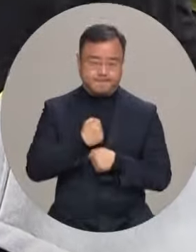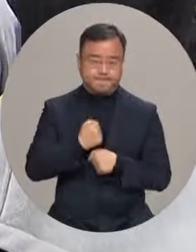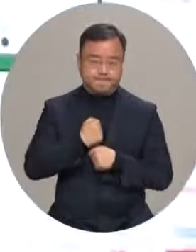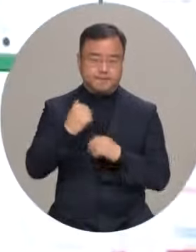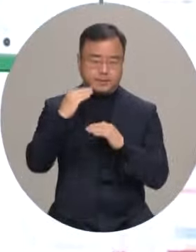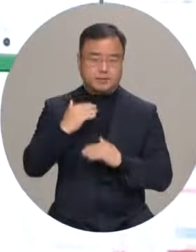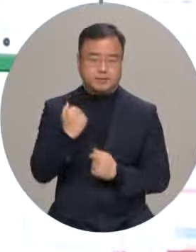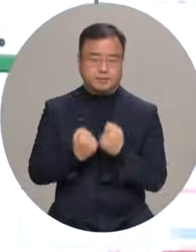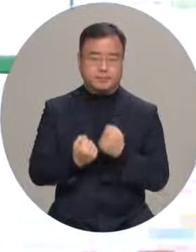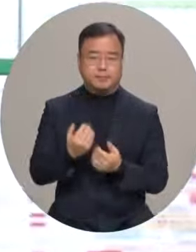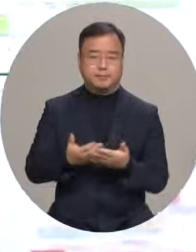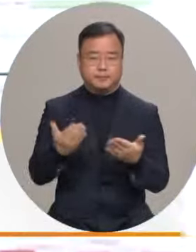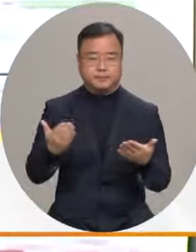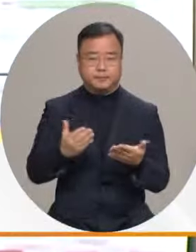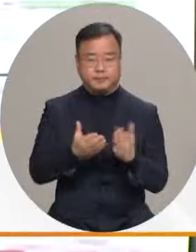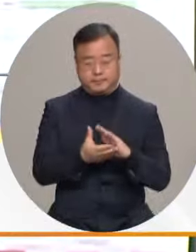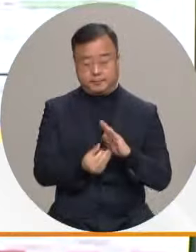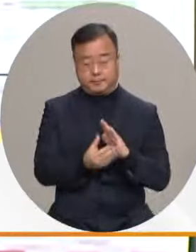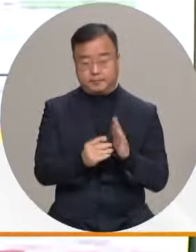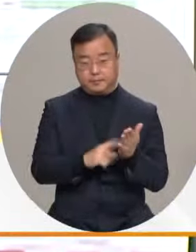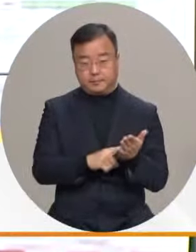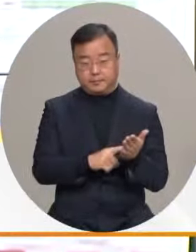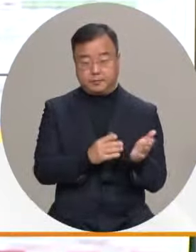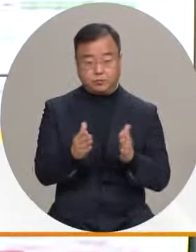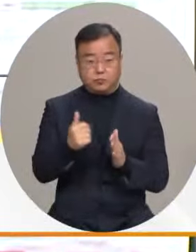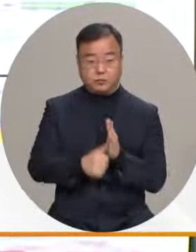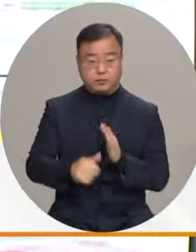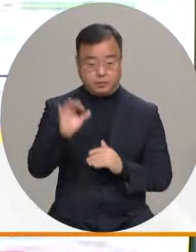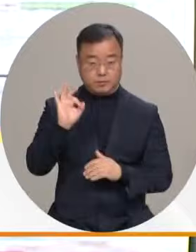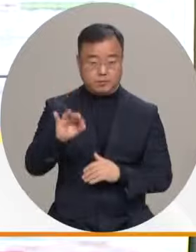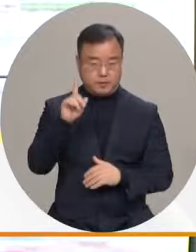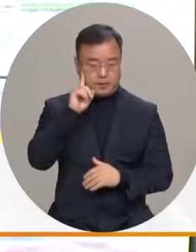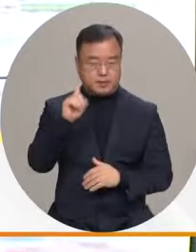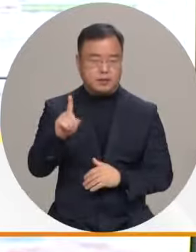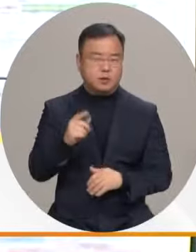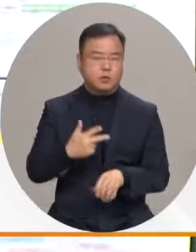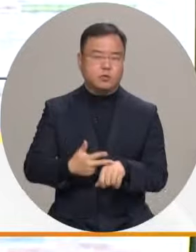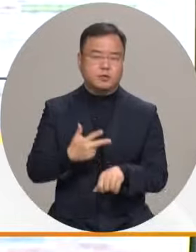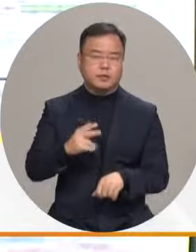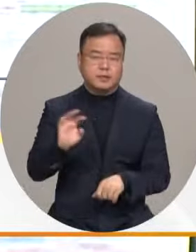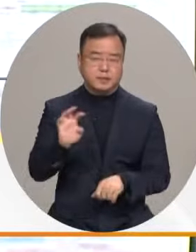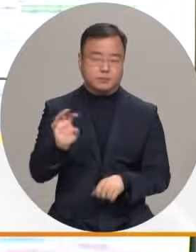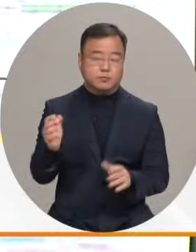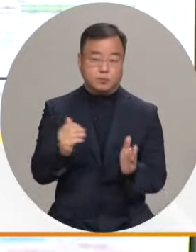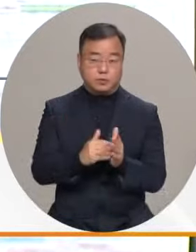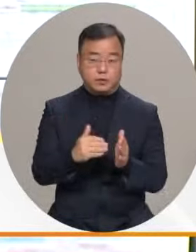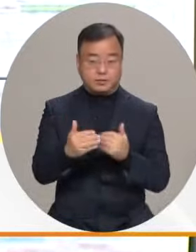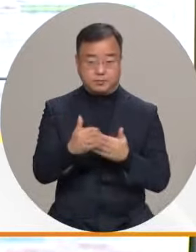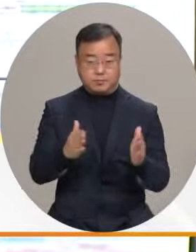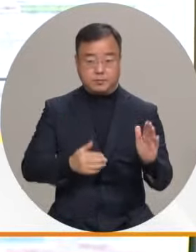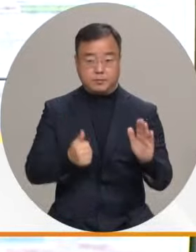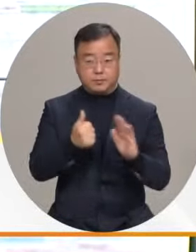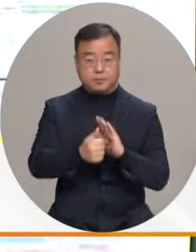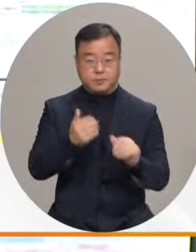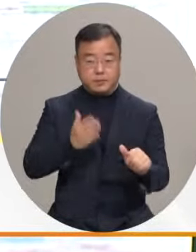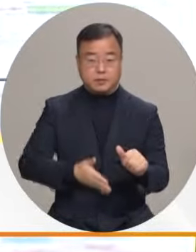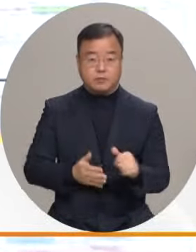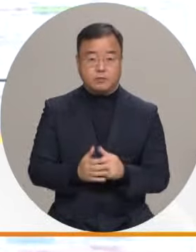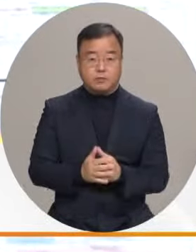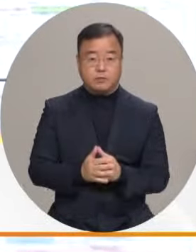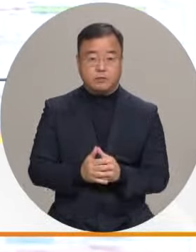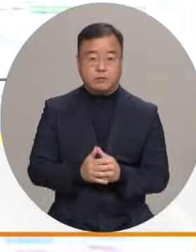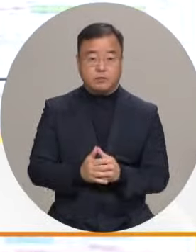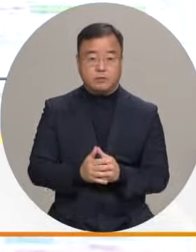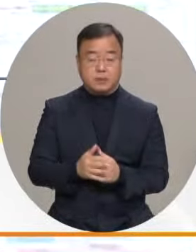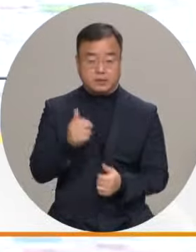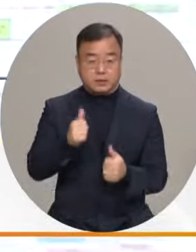물 한번 볼게요 내일 적어도 7시 40분 아지는 꼭 고사장에 입실해 주시고 수험표